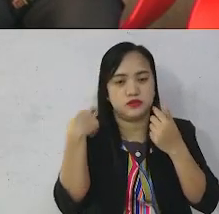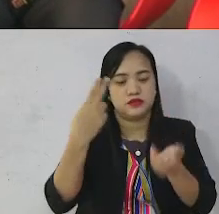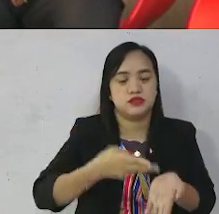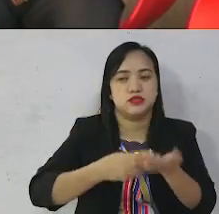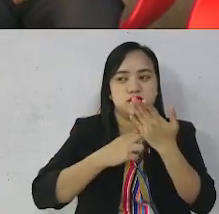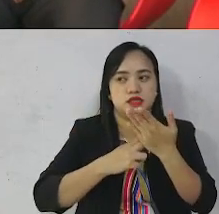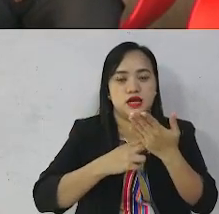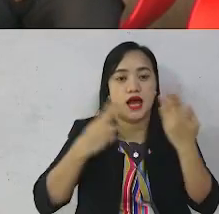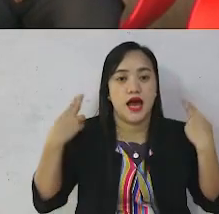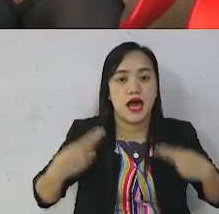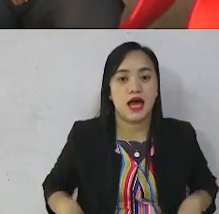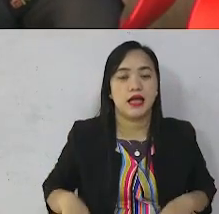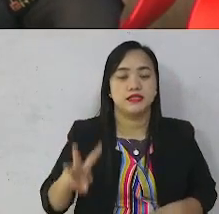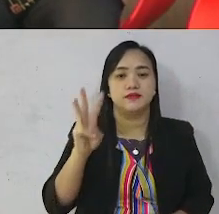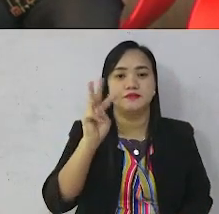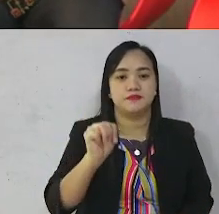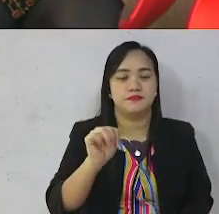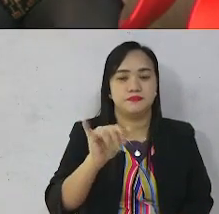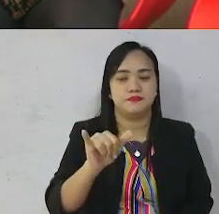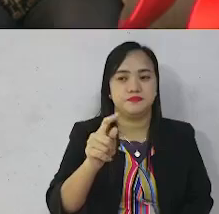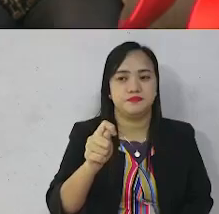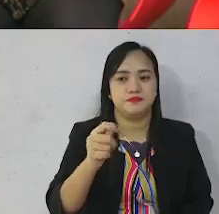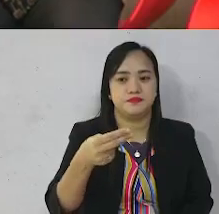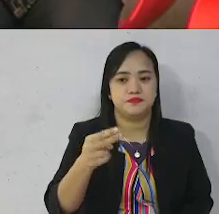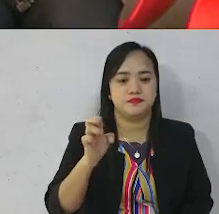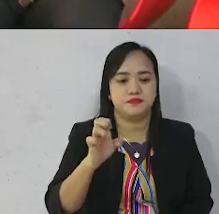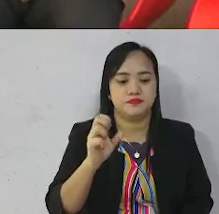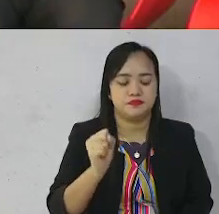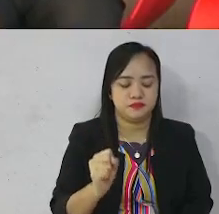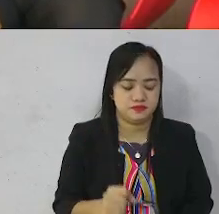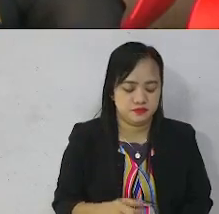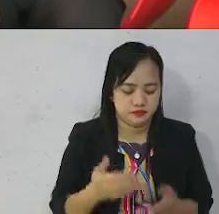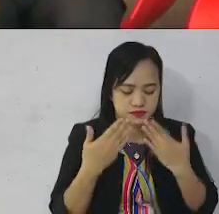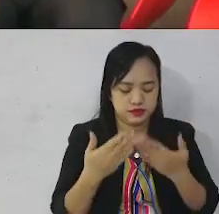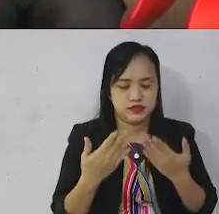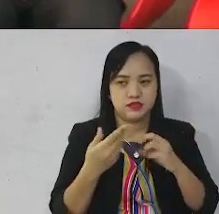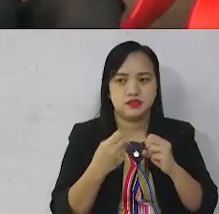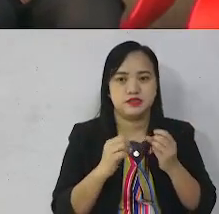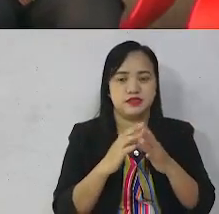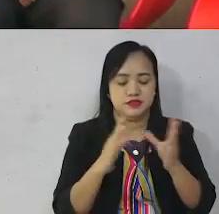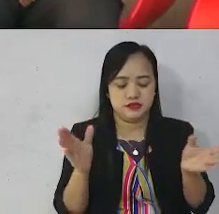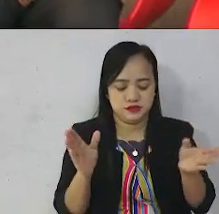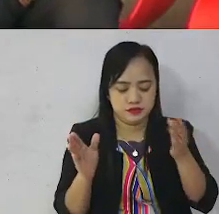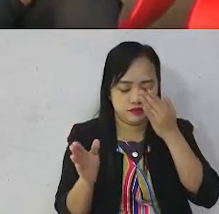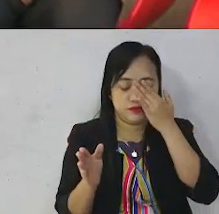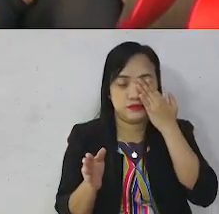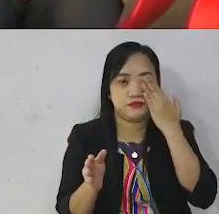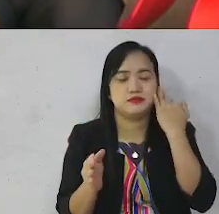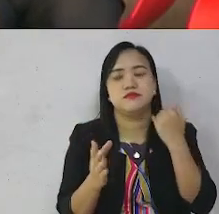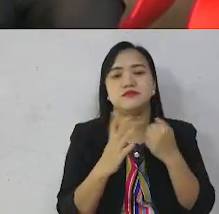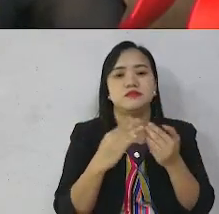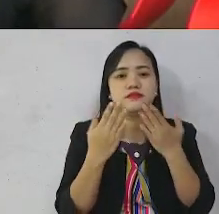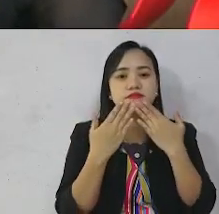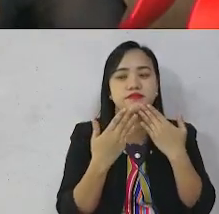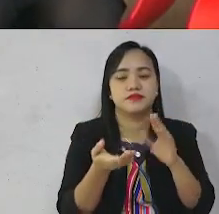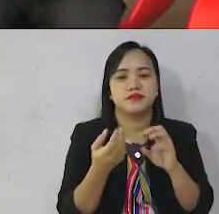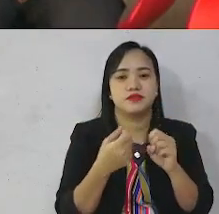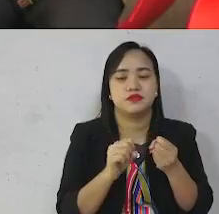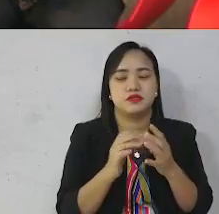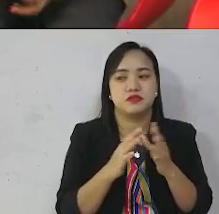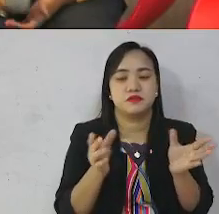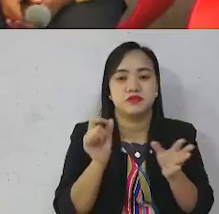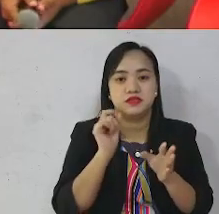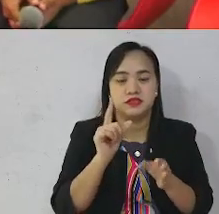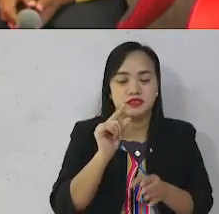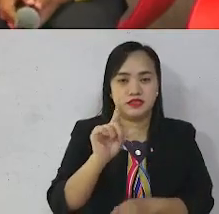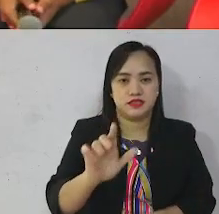idee bank yan Maraming salamat po muli All right alr Sige po Ma'am Julie Oo maraming salamat ma'am lesle at